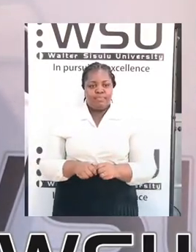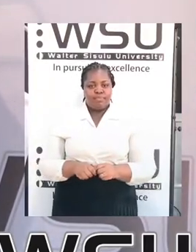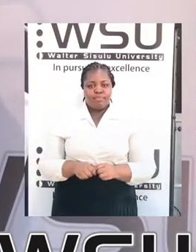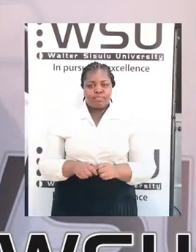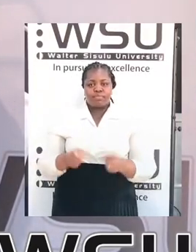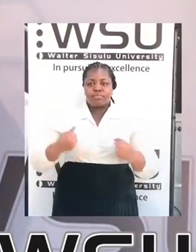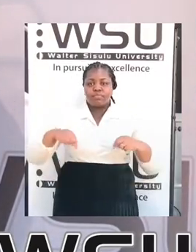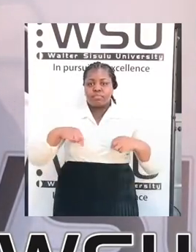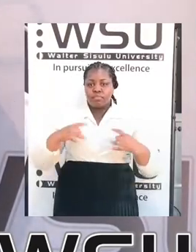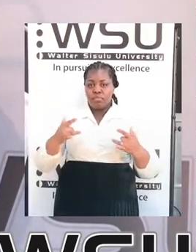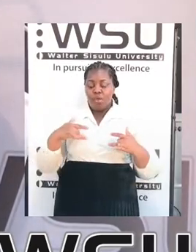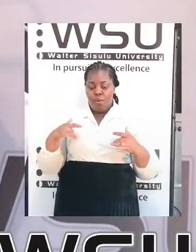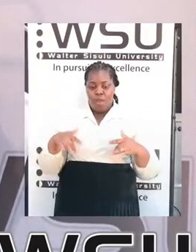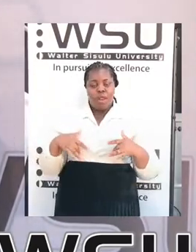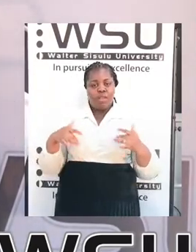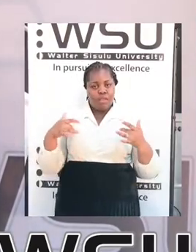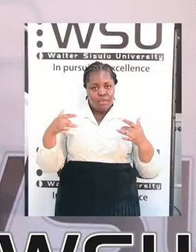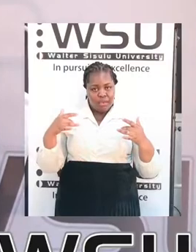Siphila ke